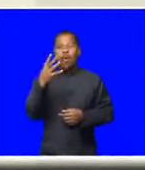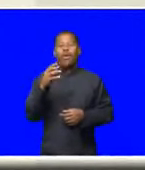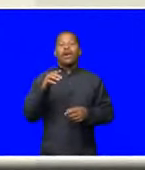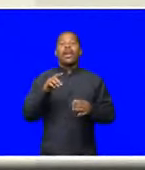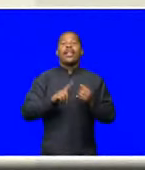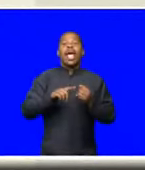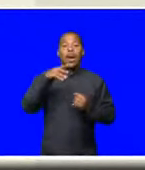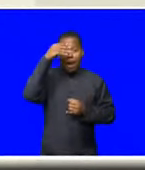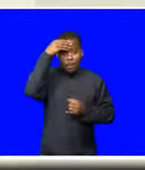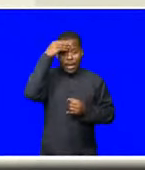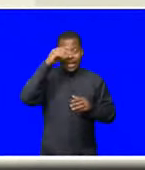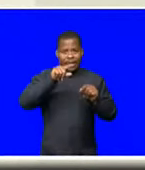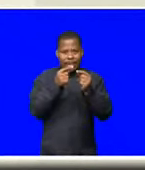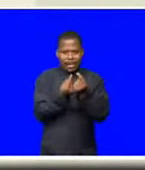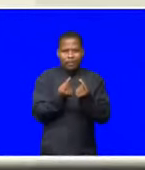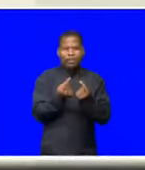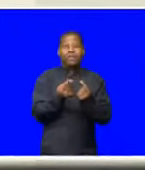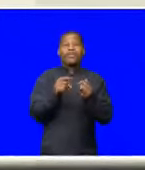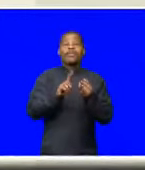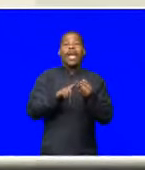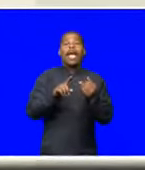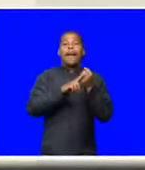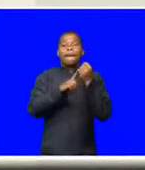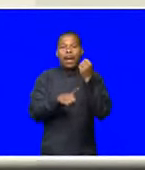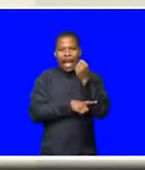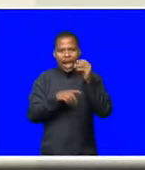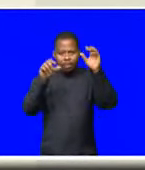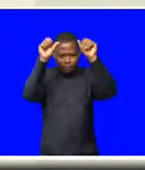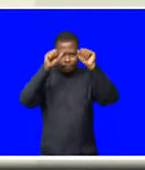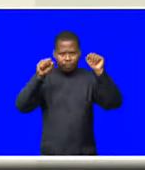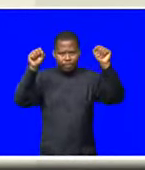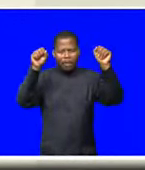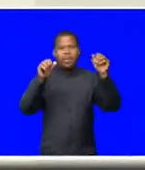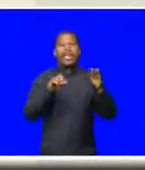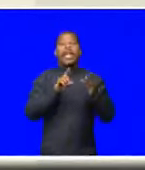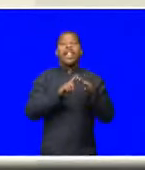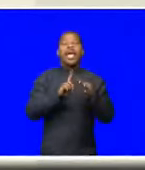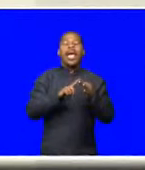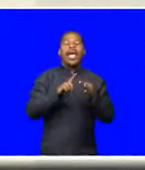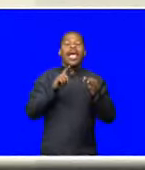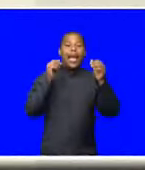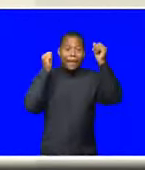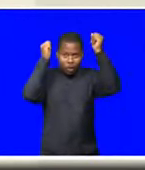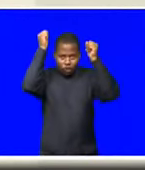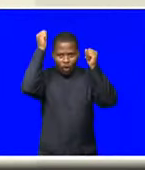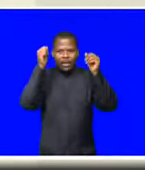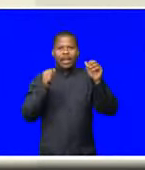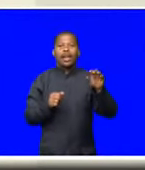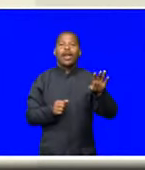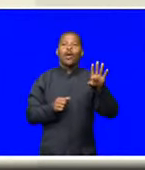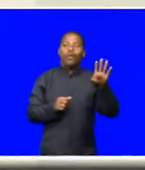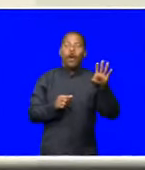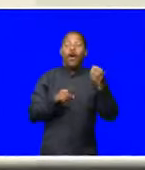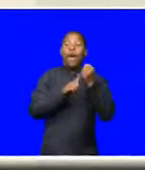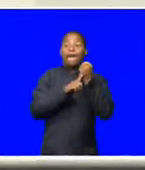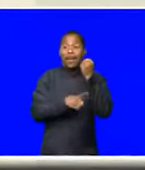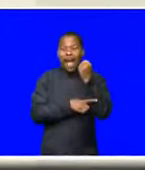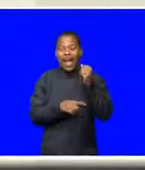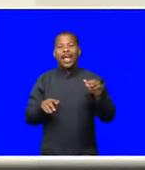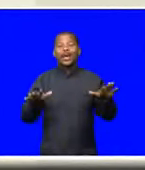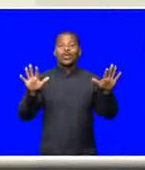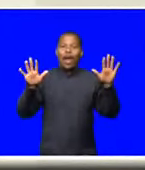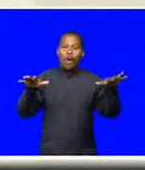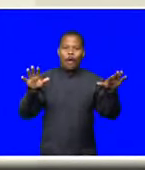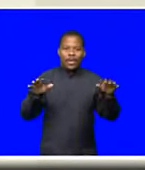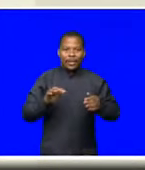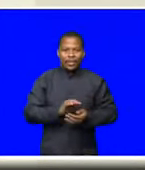lokuyiRoyal Leopards levikela lendzebe, imbabana Highlanders lesenzaweni yesibili, iYoung Buffaloes lehlete endzaweni yesithathu kanye nembabana Swallows lehlete endzaweni